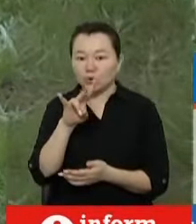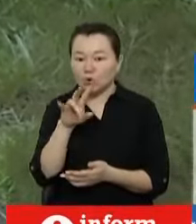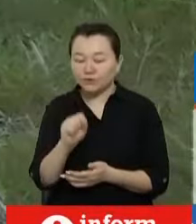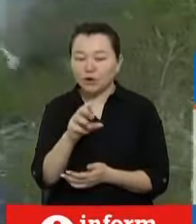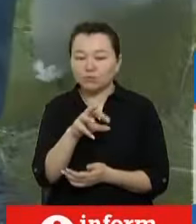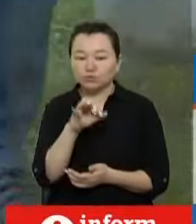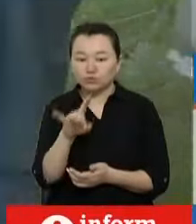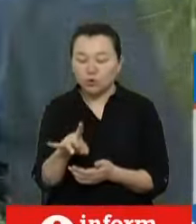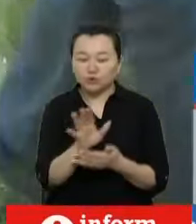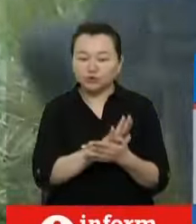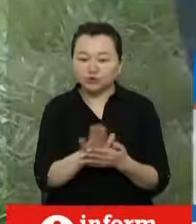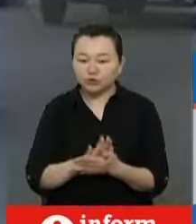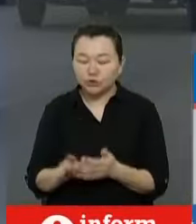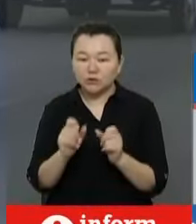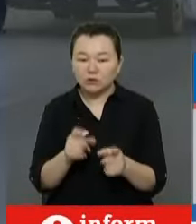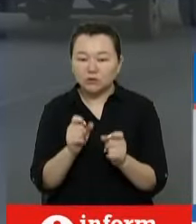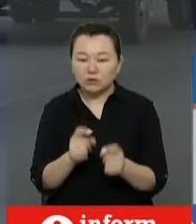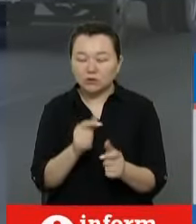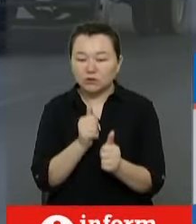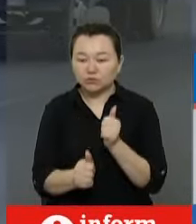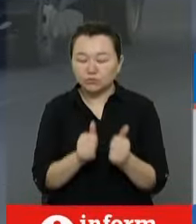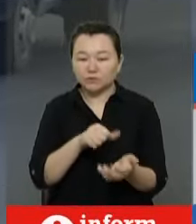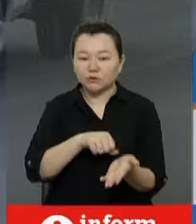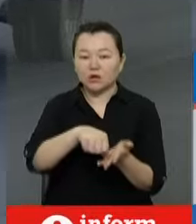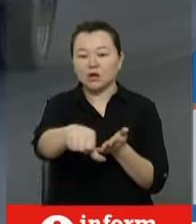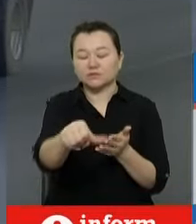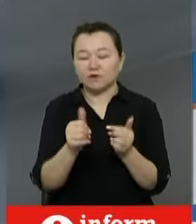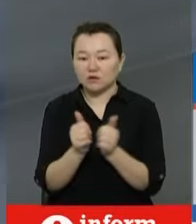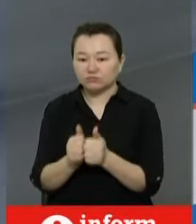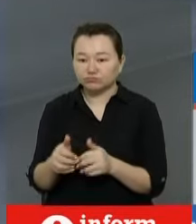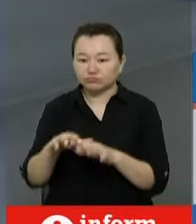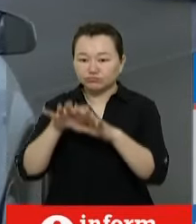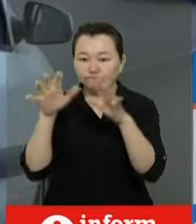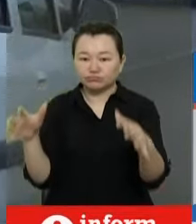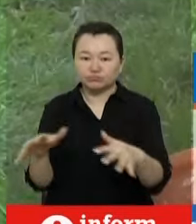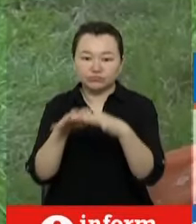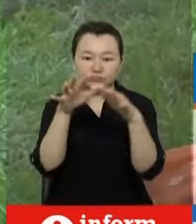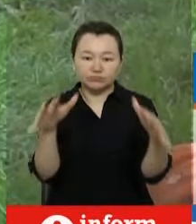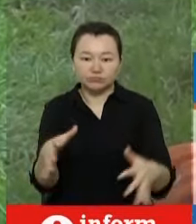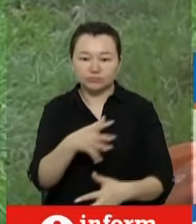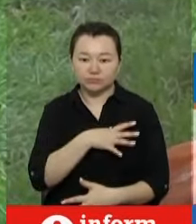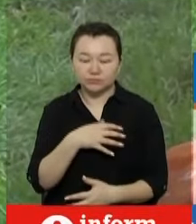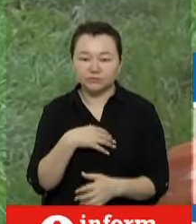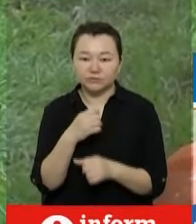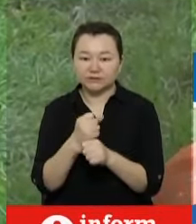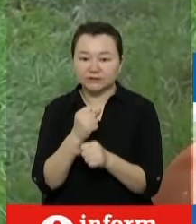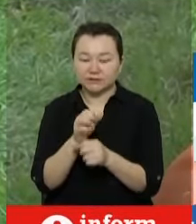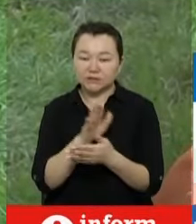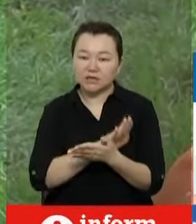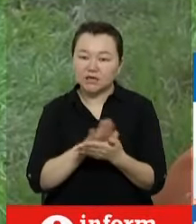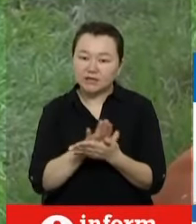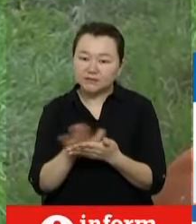айтады. Қалдықтар әсіресе халықаралық тас жолдардың бойында үйіліп қалған. Жасап атқан таза